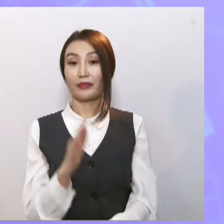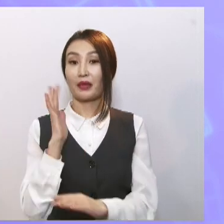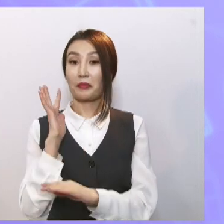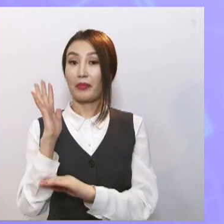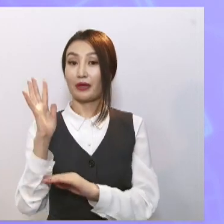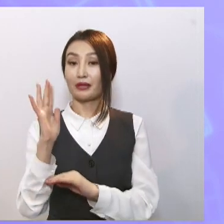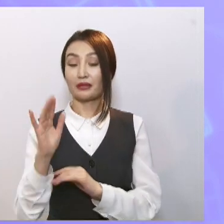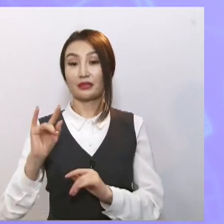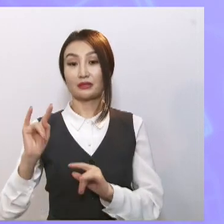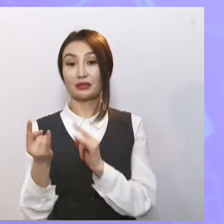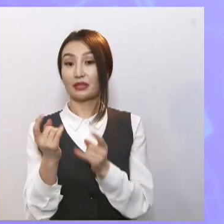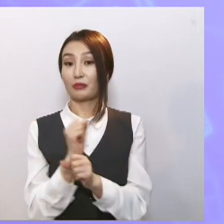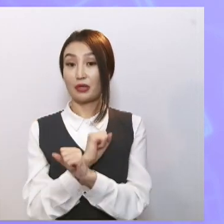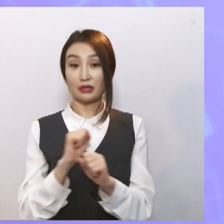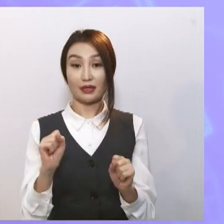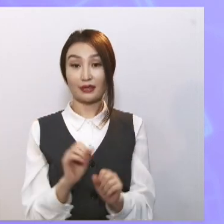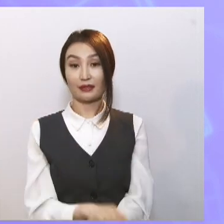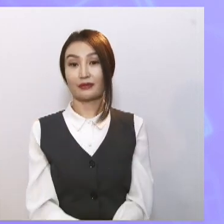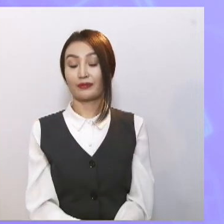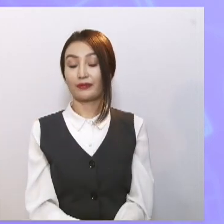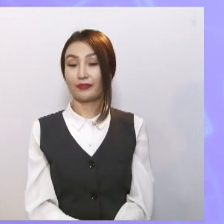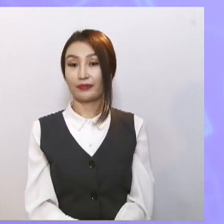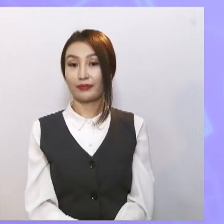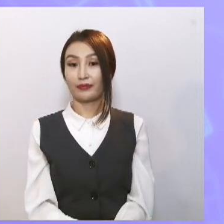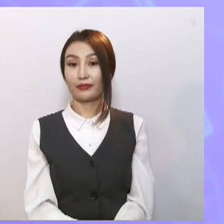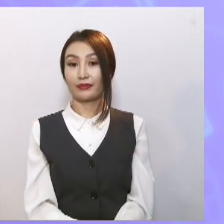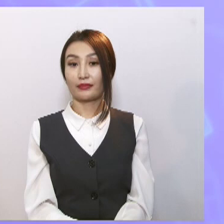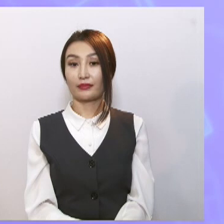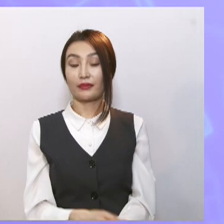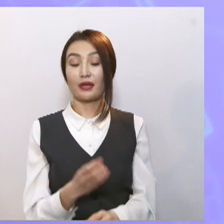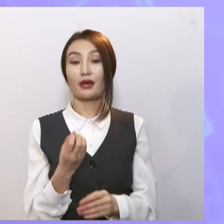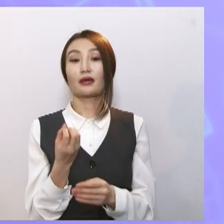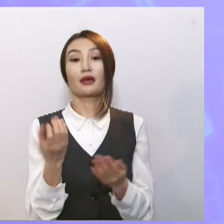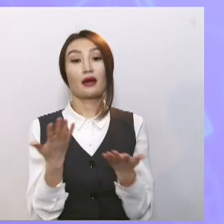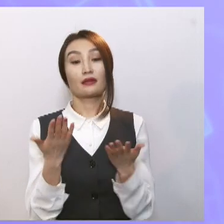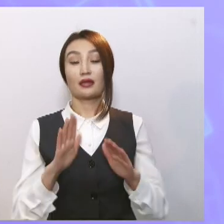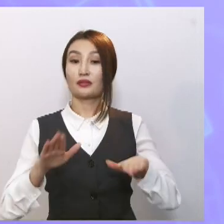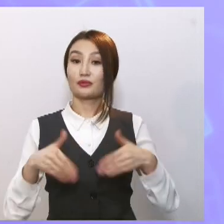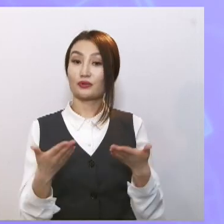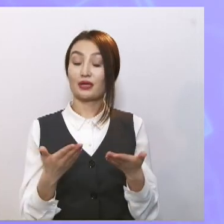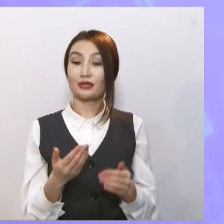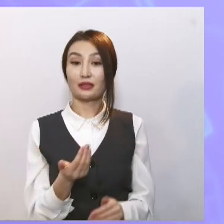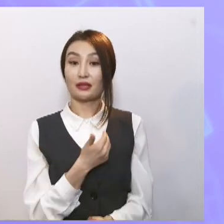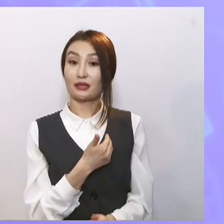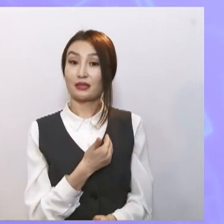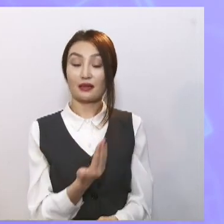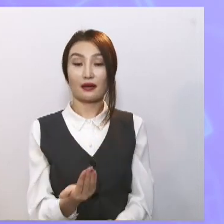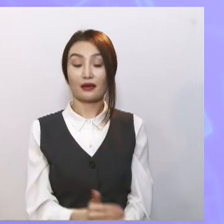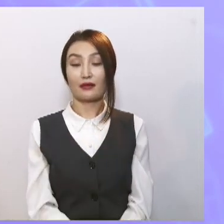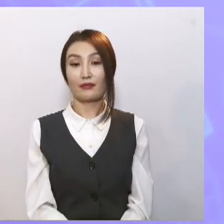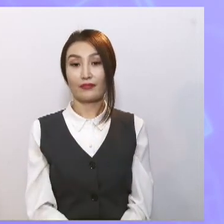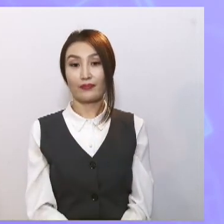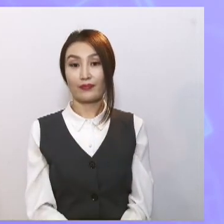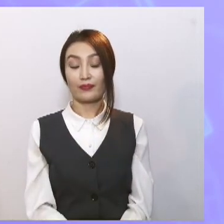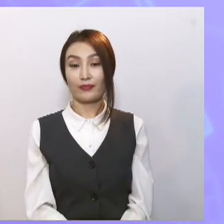Бактарды сындырбаш керек. Андан дары кандай сунуштарды киргизет элеңер?